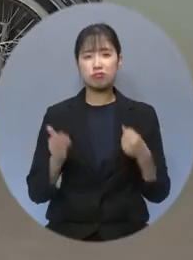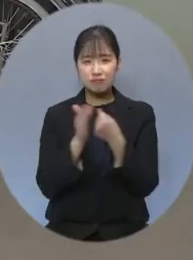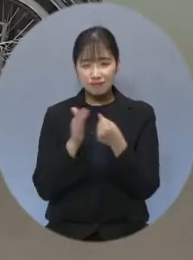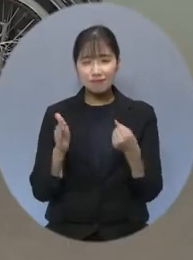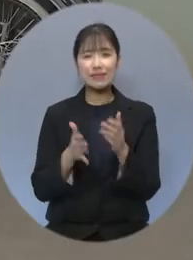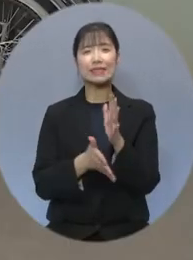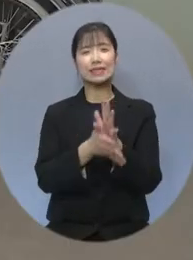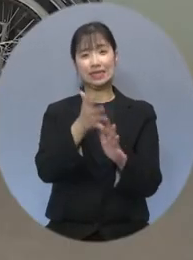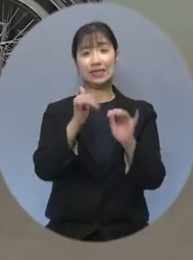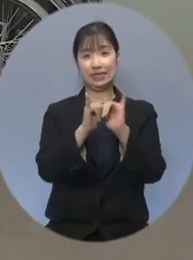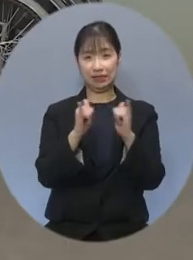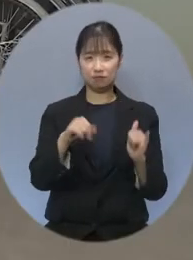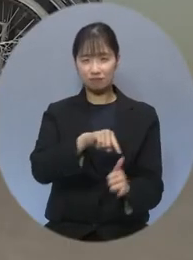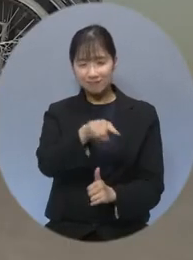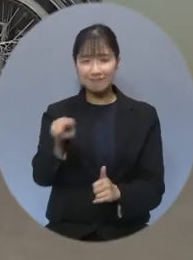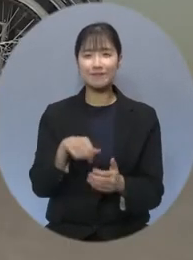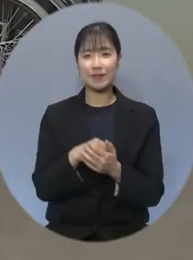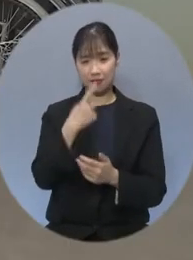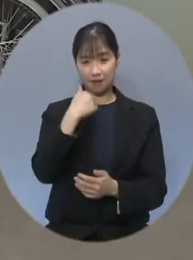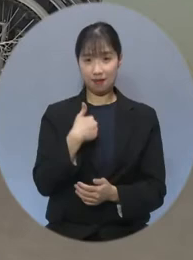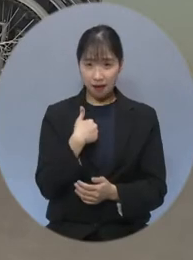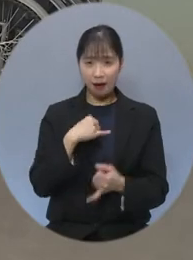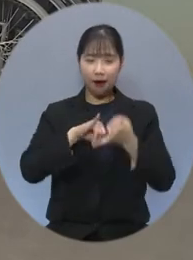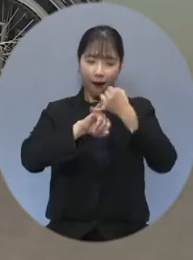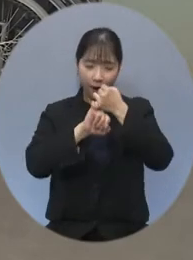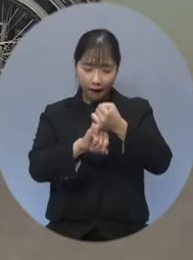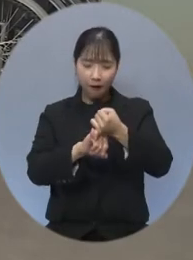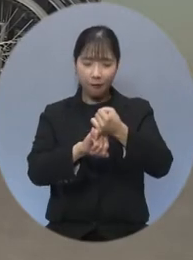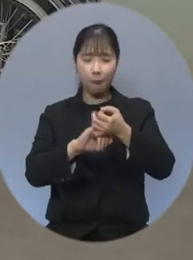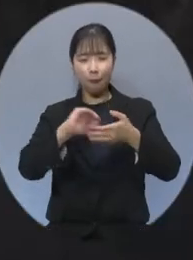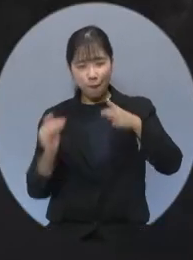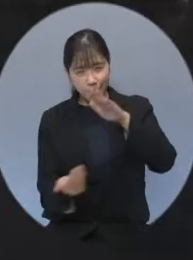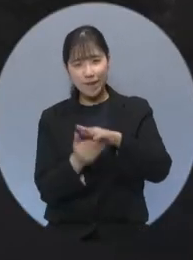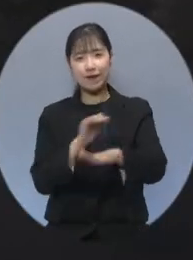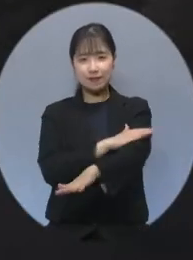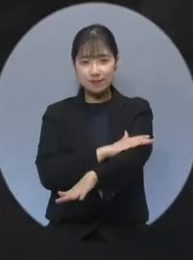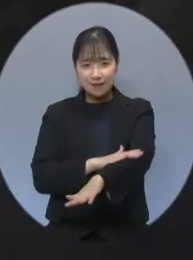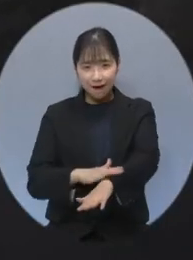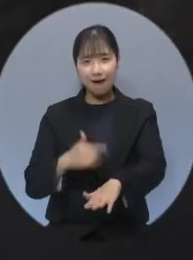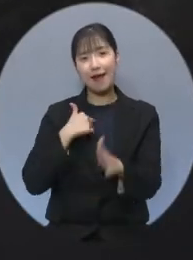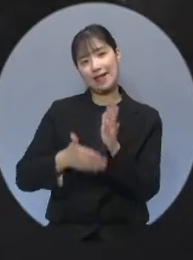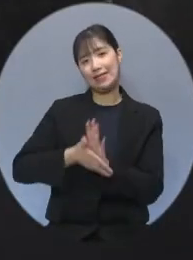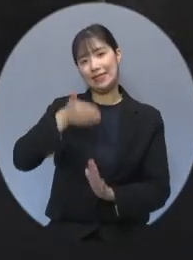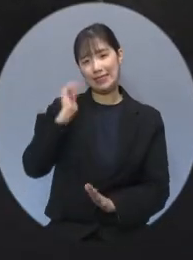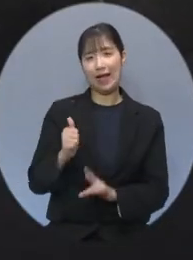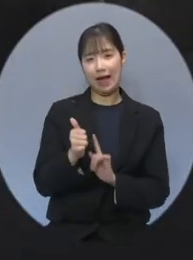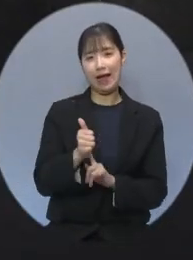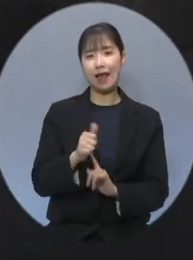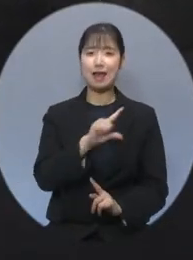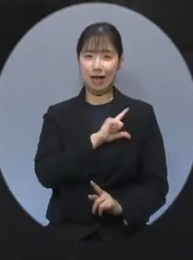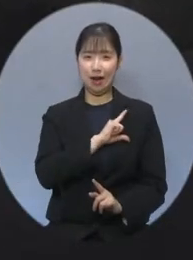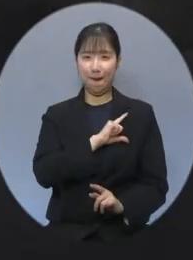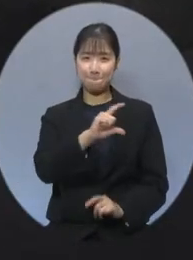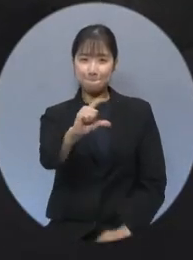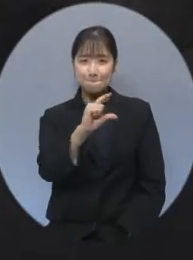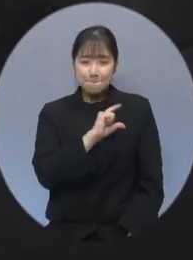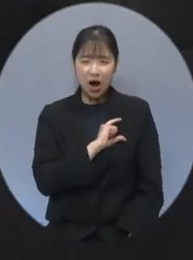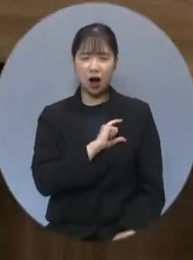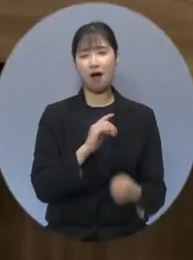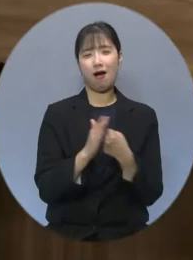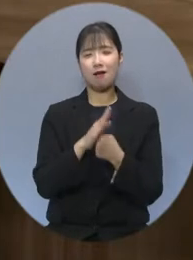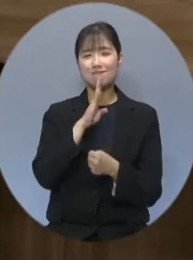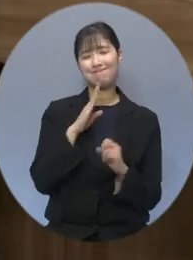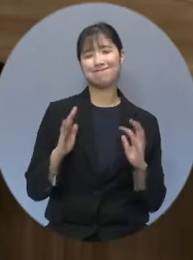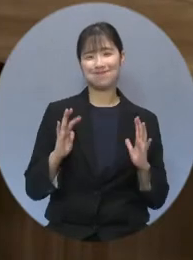저는 그 시민들한테 약속한 것을 잘 지킨 시장이라는 그 타이틀, 그 닉네임을 저는 굉장히 자랑스럽게